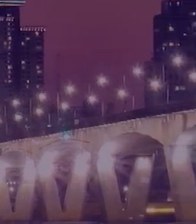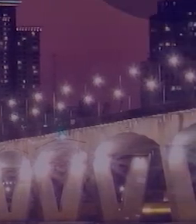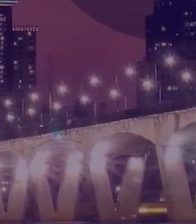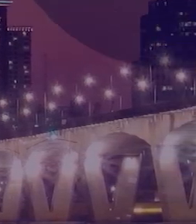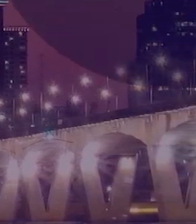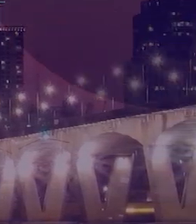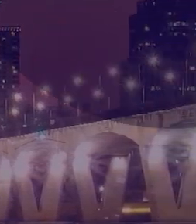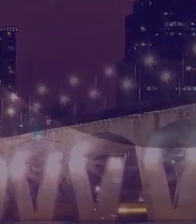봤습니다